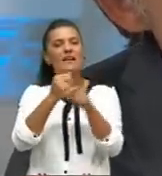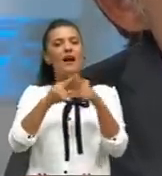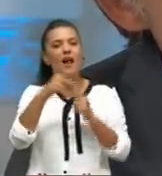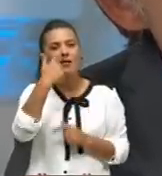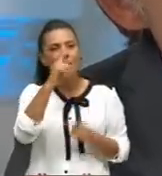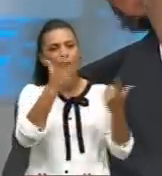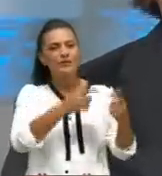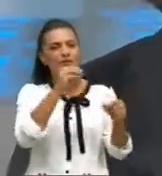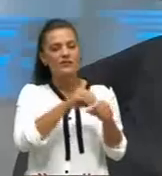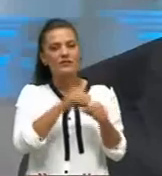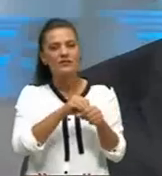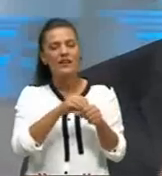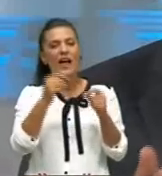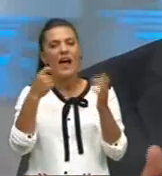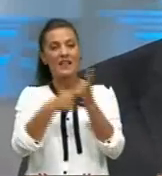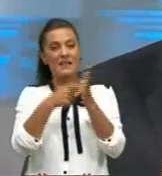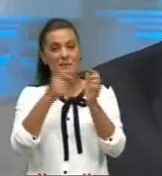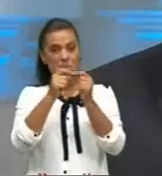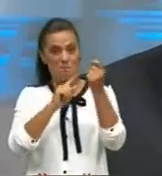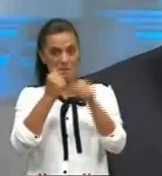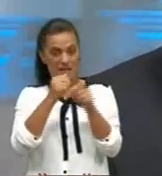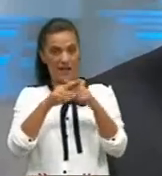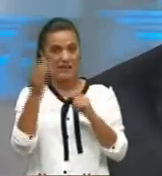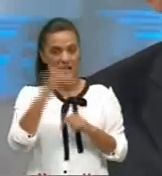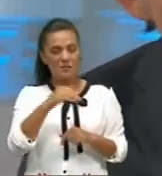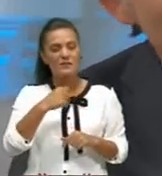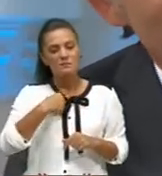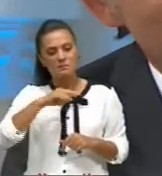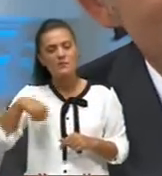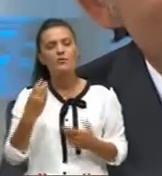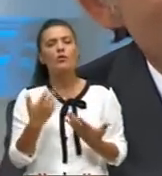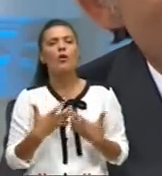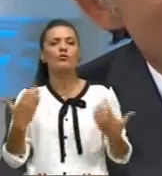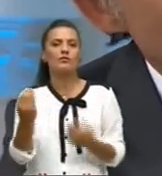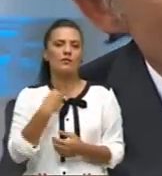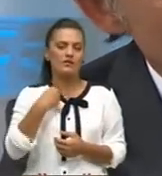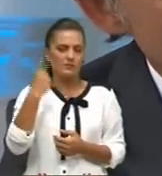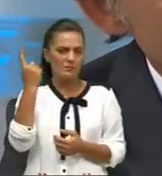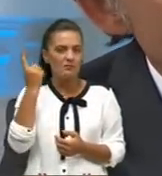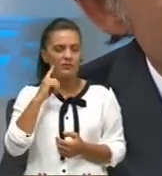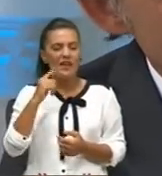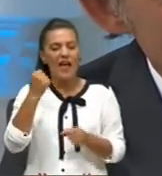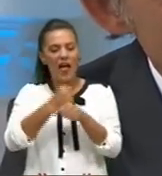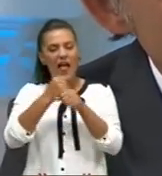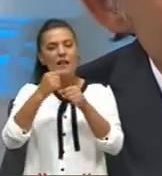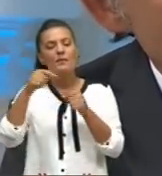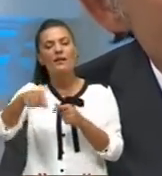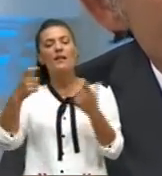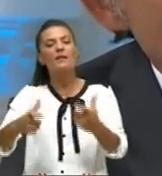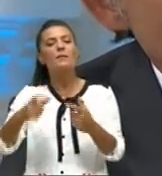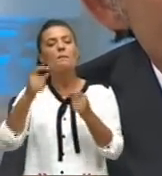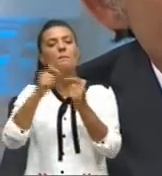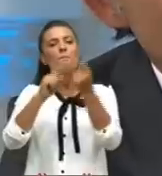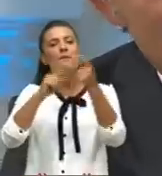köyünde. Evet. Adı da Biga'dan gelmesi de ayrıca bizim açımızdan onur verici bir şey. Hı-hı. Hı-hı. Gelibolu'daki Biga köyünde.